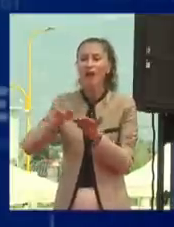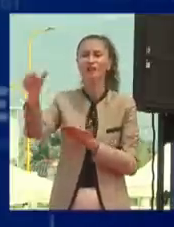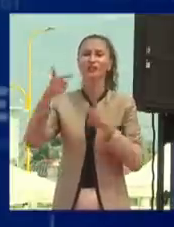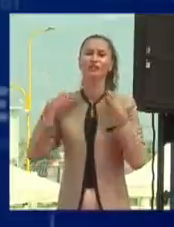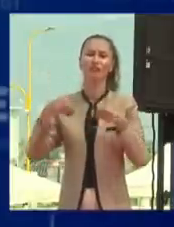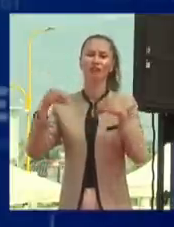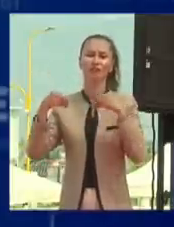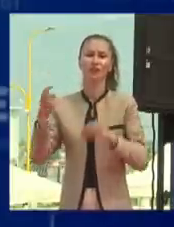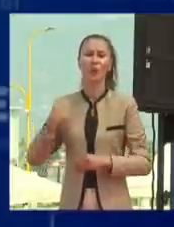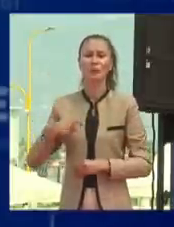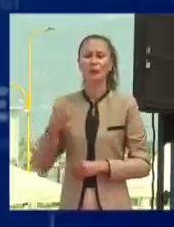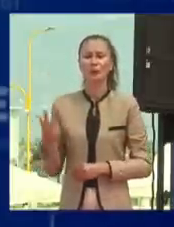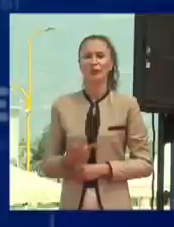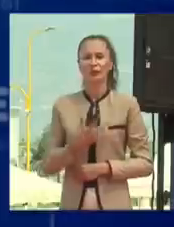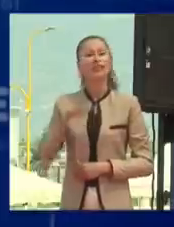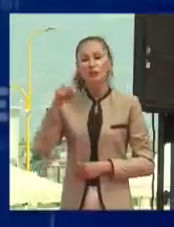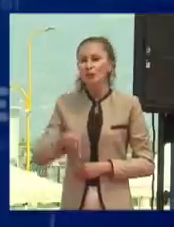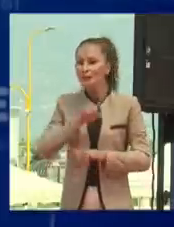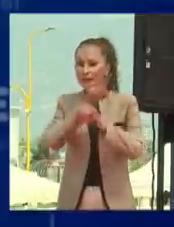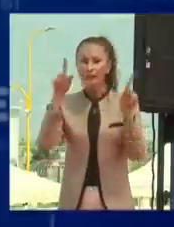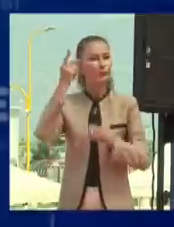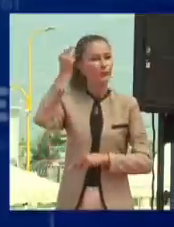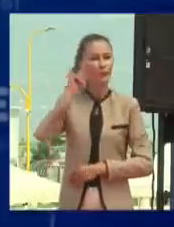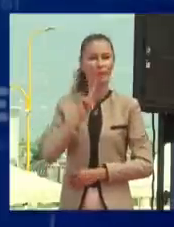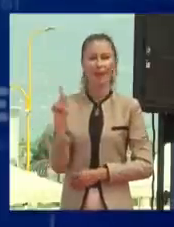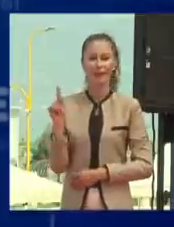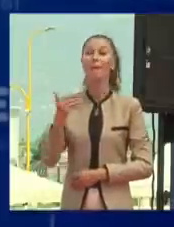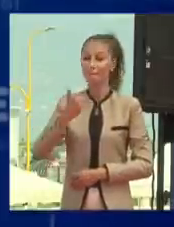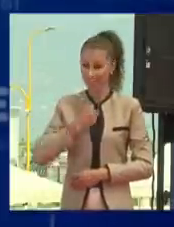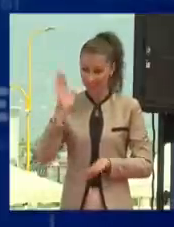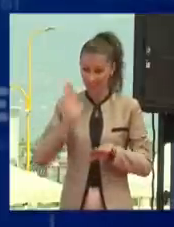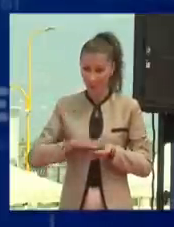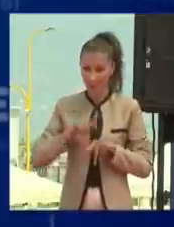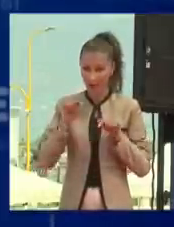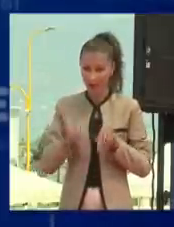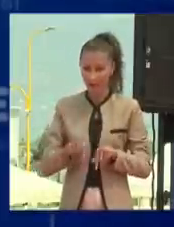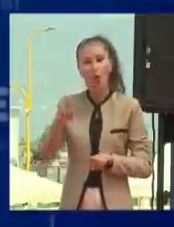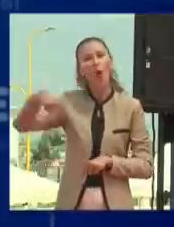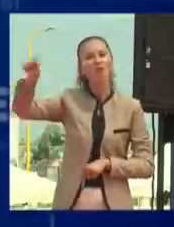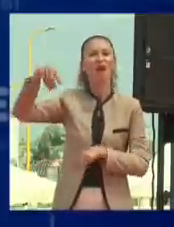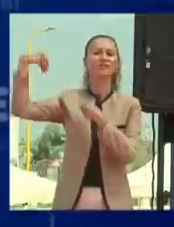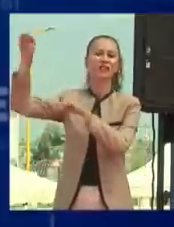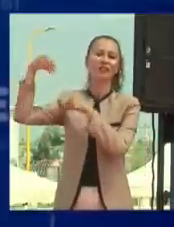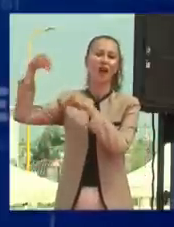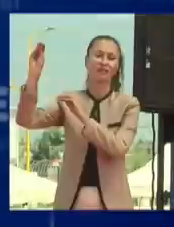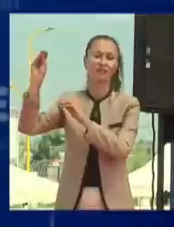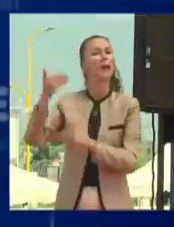sattılar. Şunu sakın unutmayın. Biz yaparız, onlar satarlar.